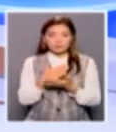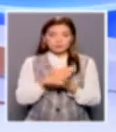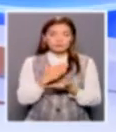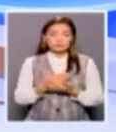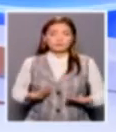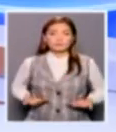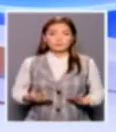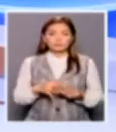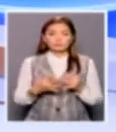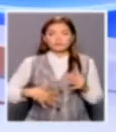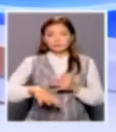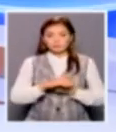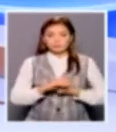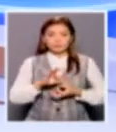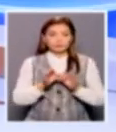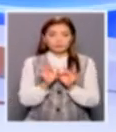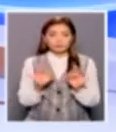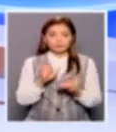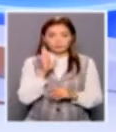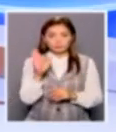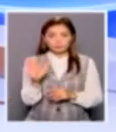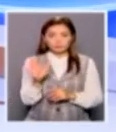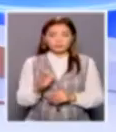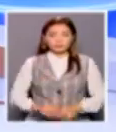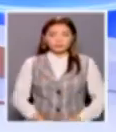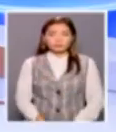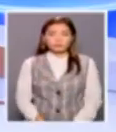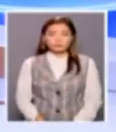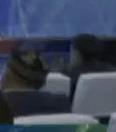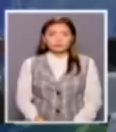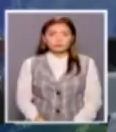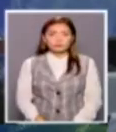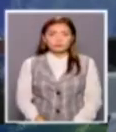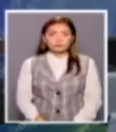положением местного населения. Подробнее о заседании в следующем сюжете.